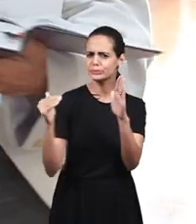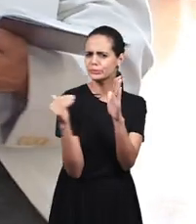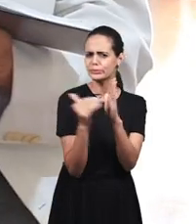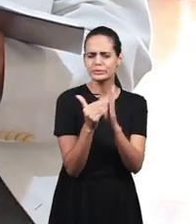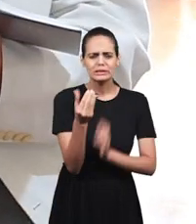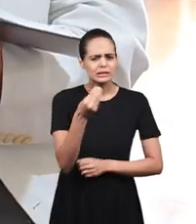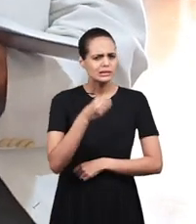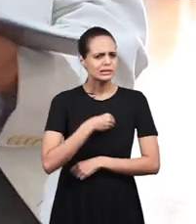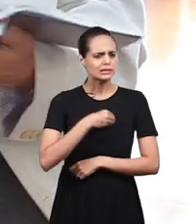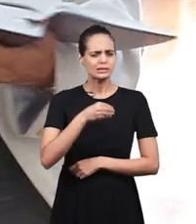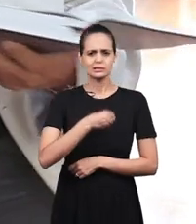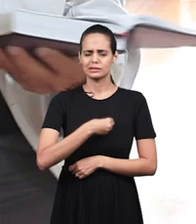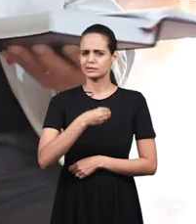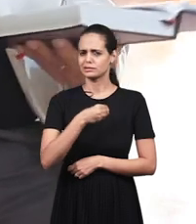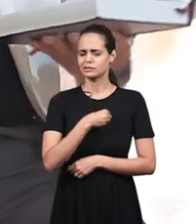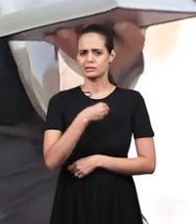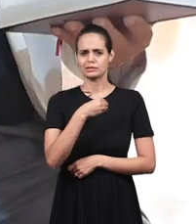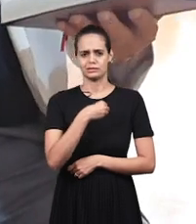Он